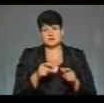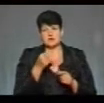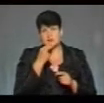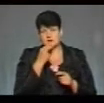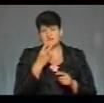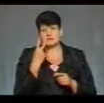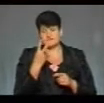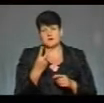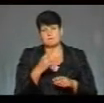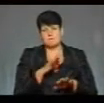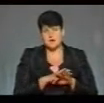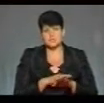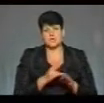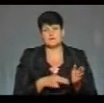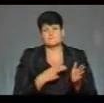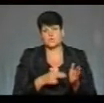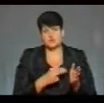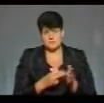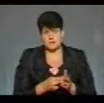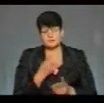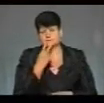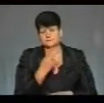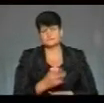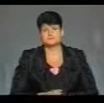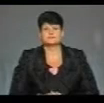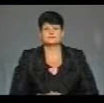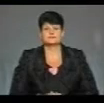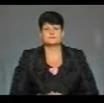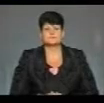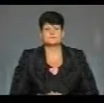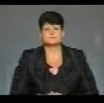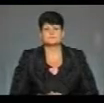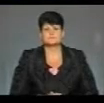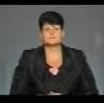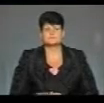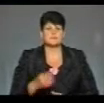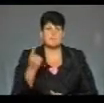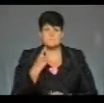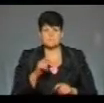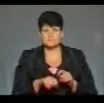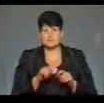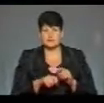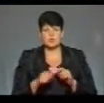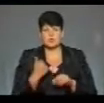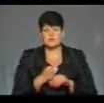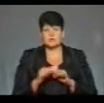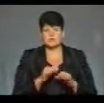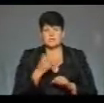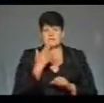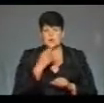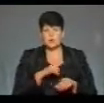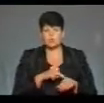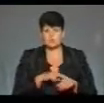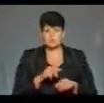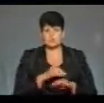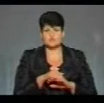банки та залізничний вокзал. Як це було, бачила наша знімальна група. Першим протестували головне управління національної поліції,